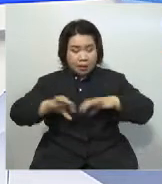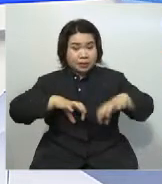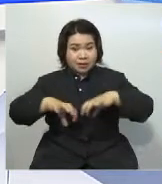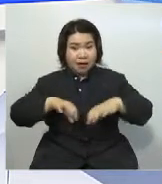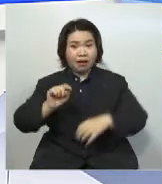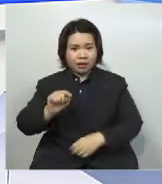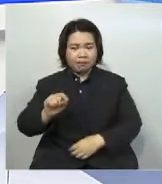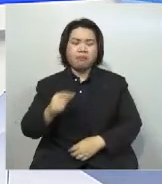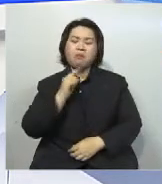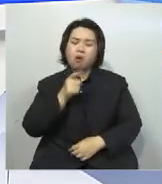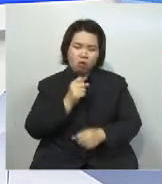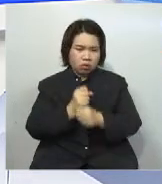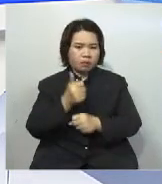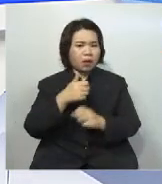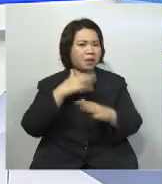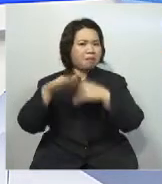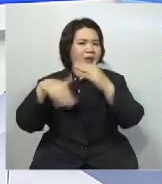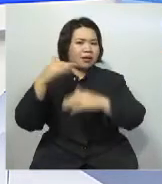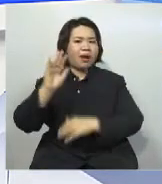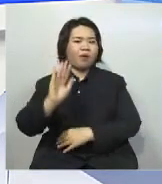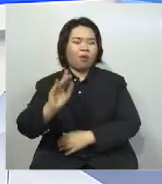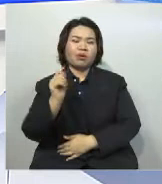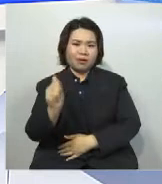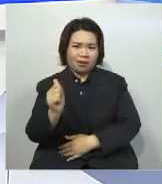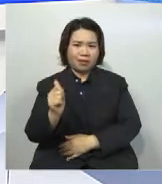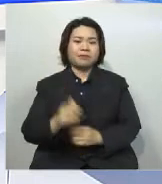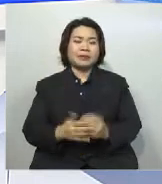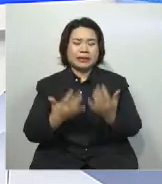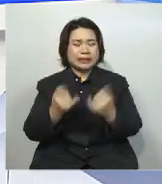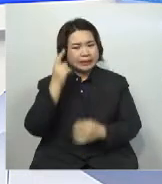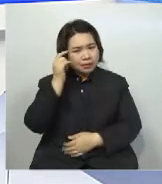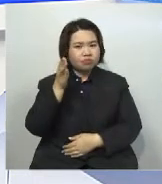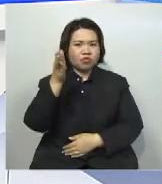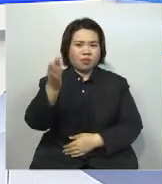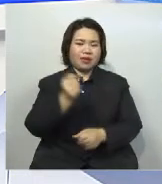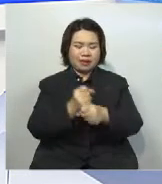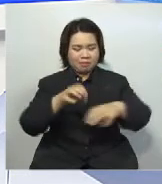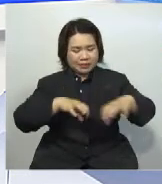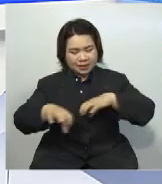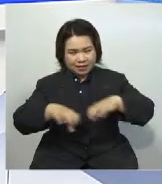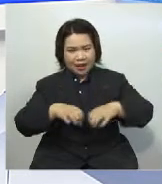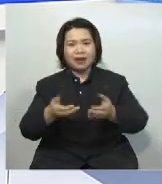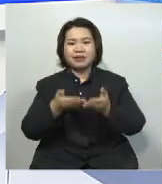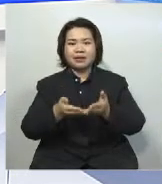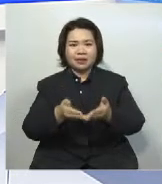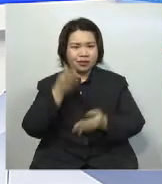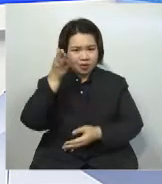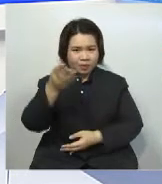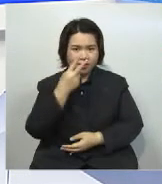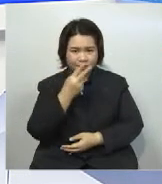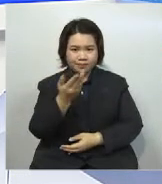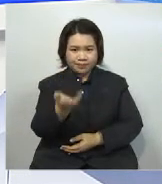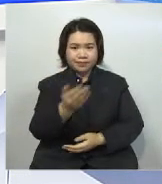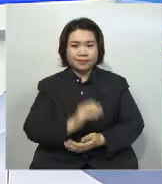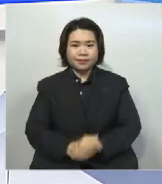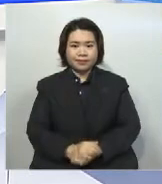ารประเทศจนสามารถยกระดับประมงไทยได้สำเร็จหลังจากนี้ค่ะก็ยืนยันเดินหน้าจัดระเบียบประมงต่อไปติดตามจากรายงานพิเศษ